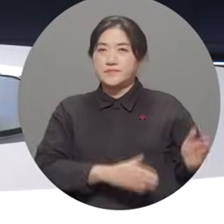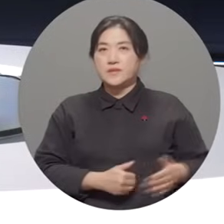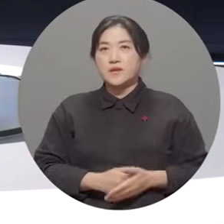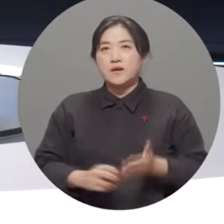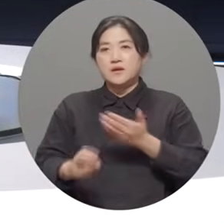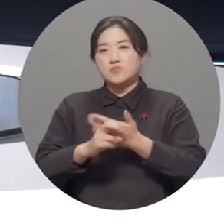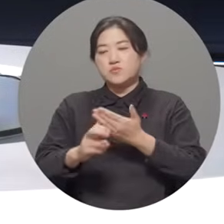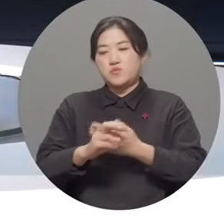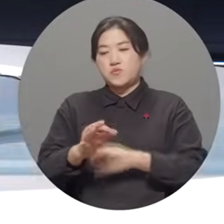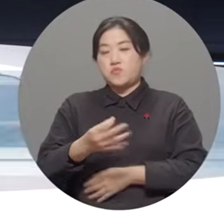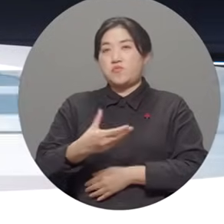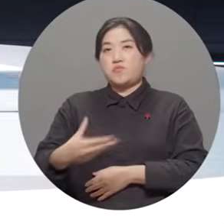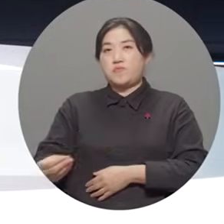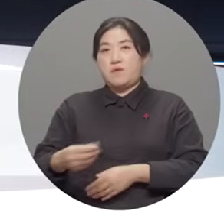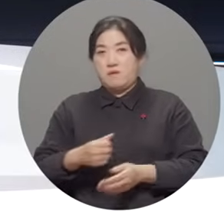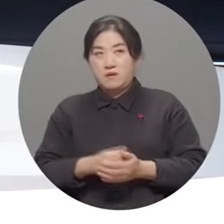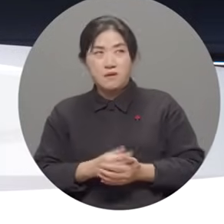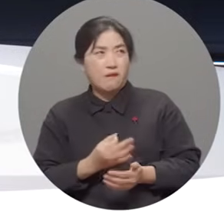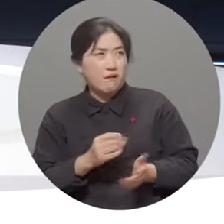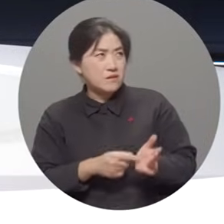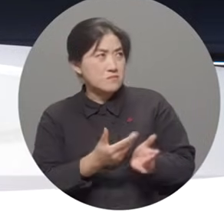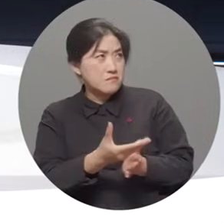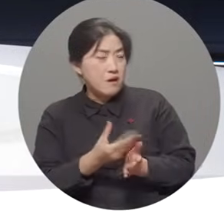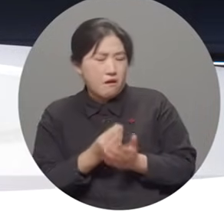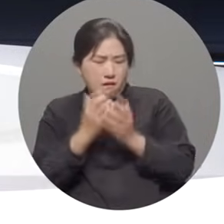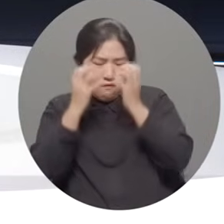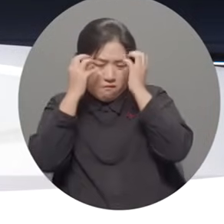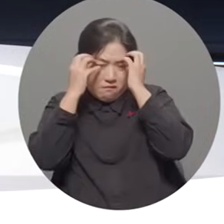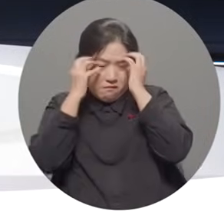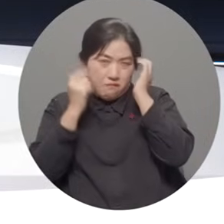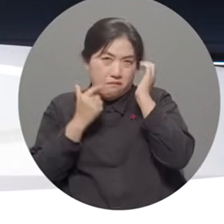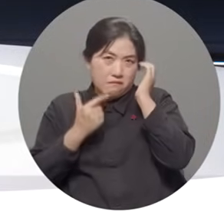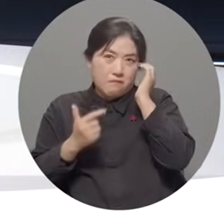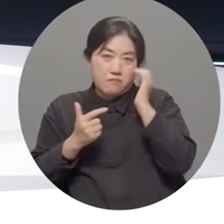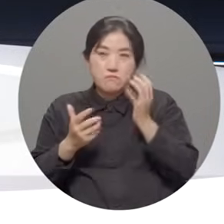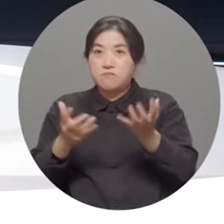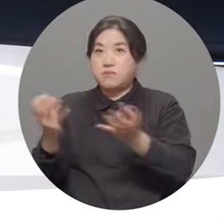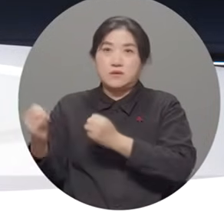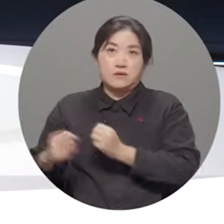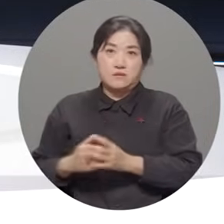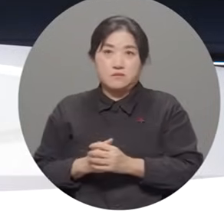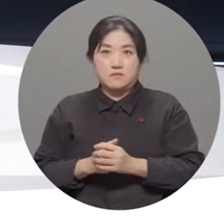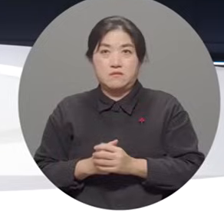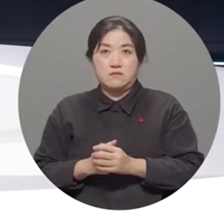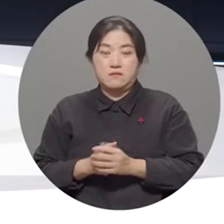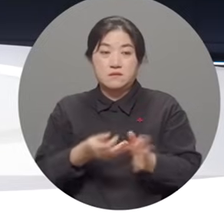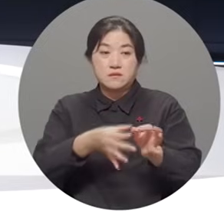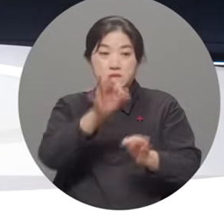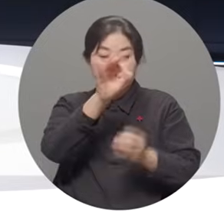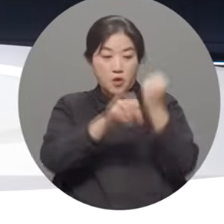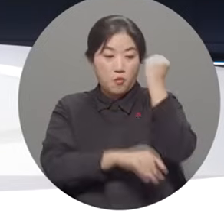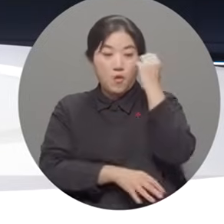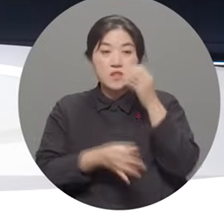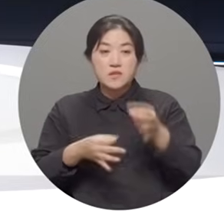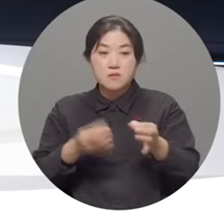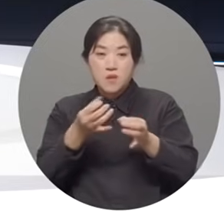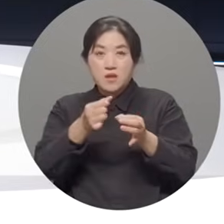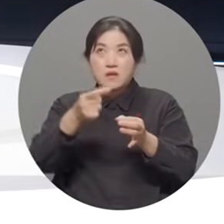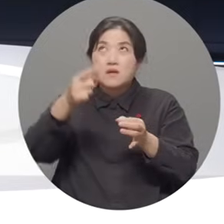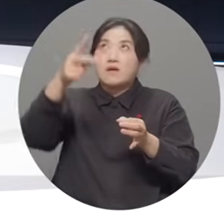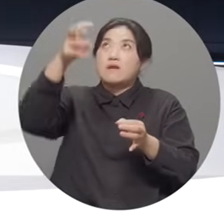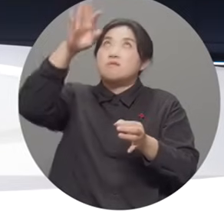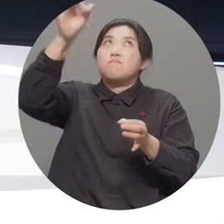불법 사체로 급전을 빌렸다가 큰 고통을 겪은 사람이 적지 않습니다. 이자가 원금의 수십 배까지